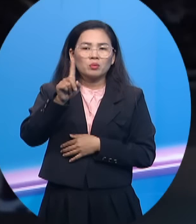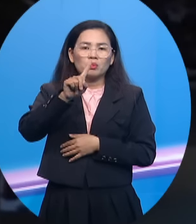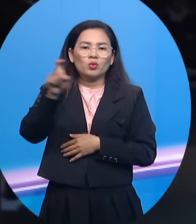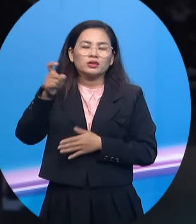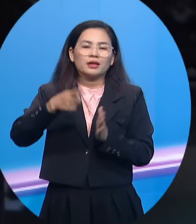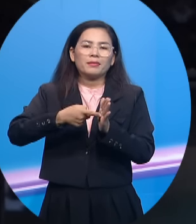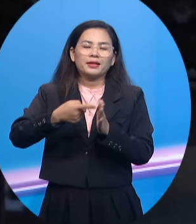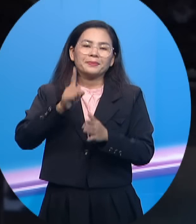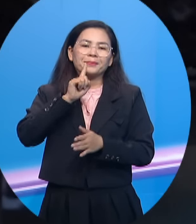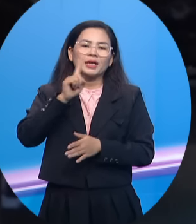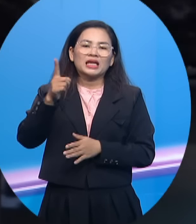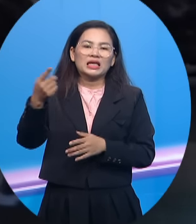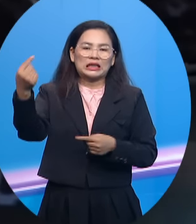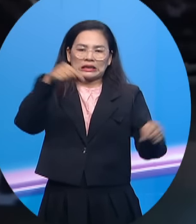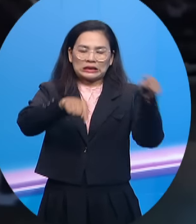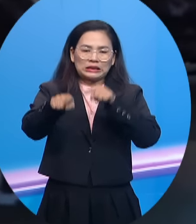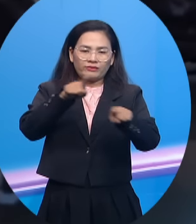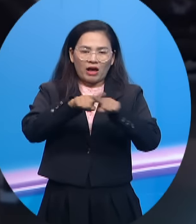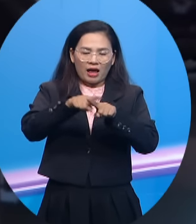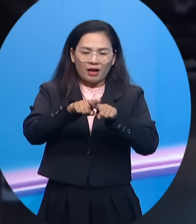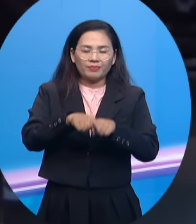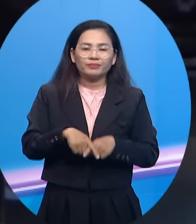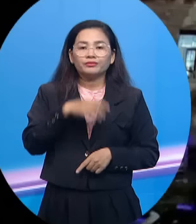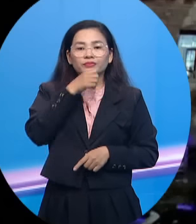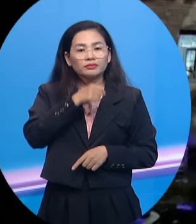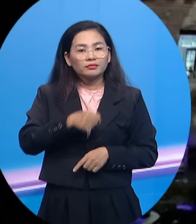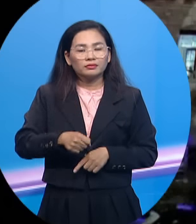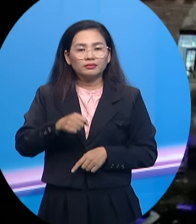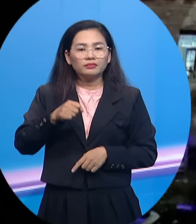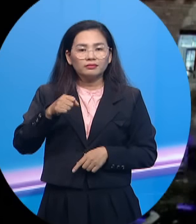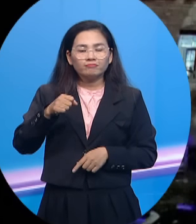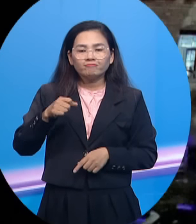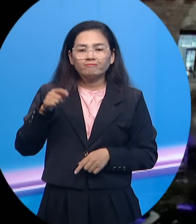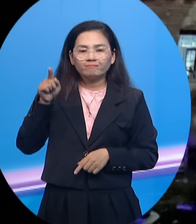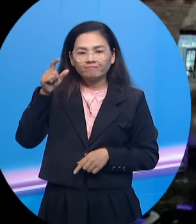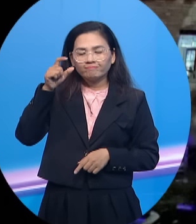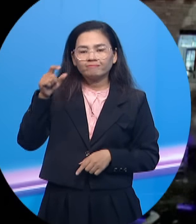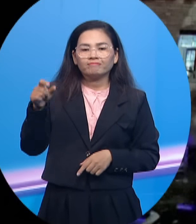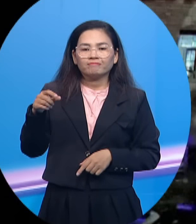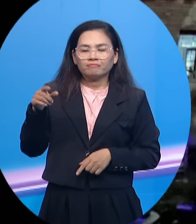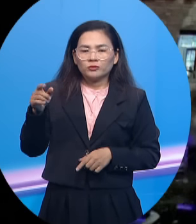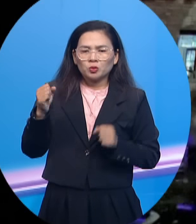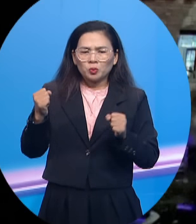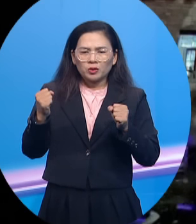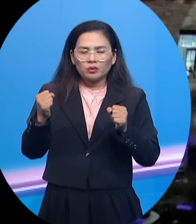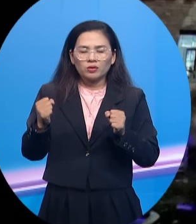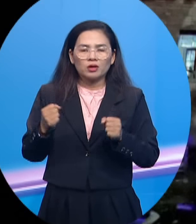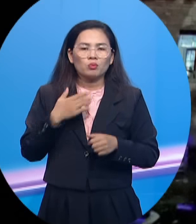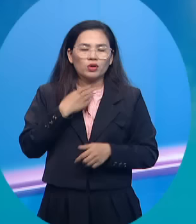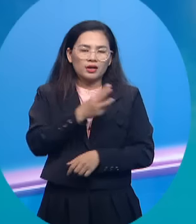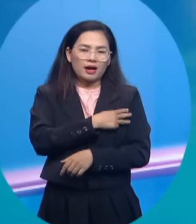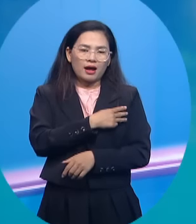từ ngày 1 tháng 6. Ông Zelensky khẳng định sẽ buộc Nga phải chấp nhận lập lại hòa bình.